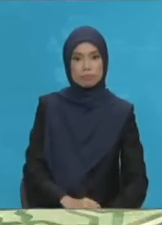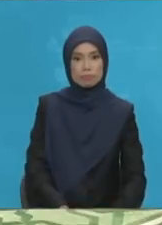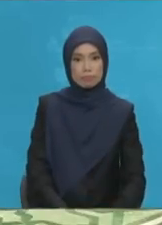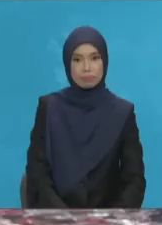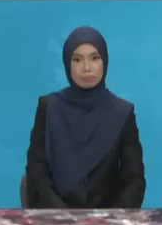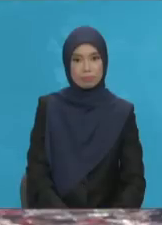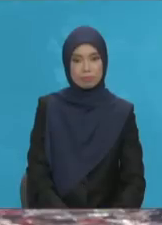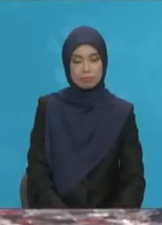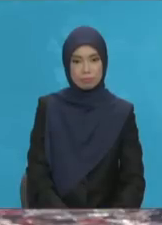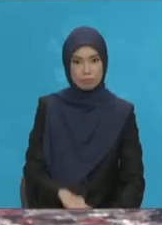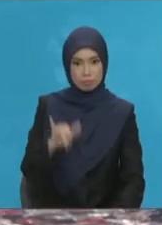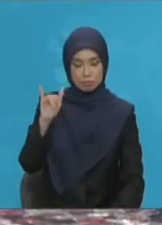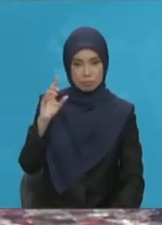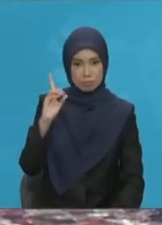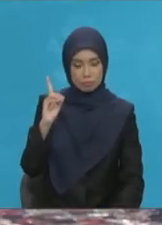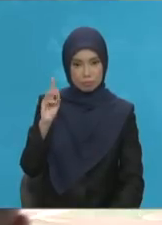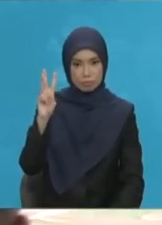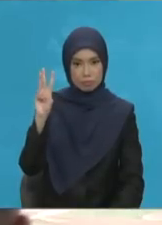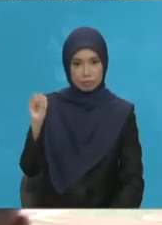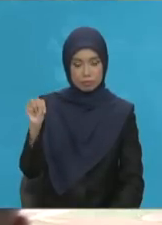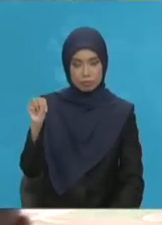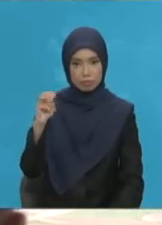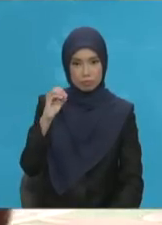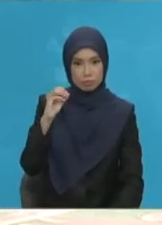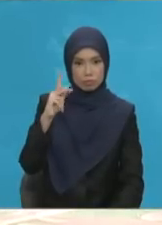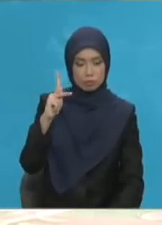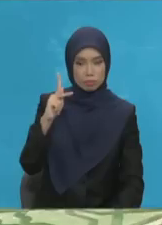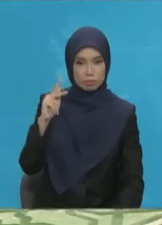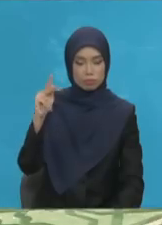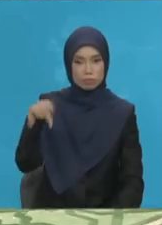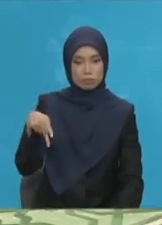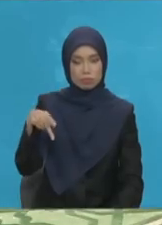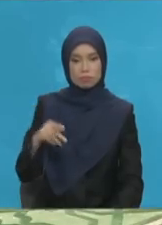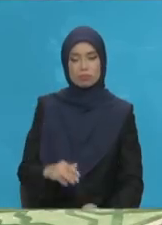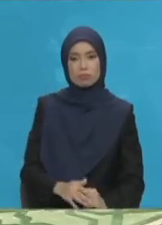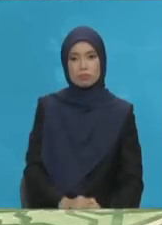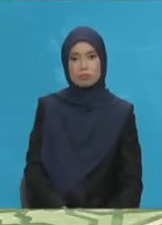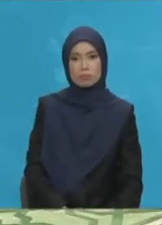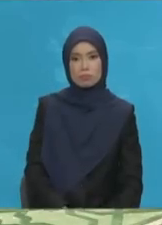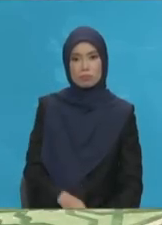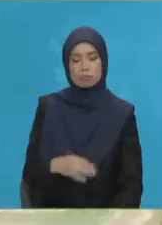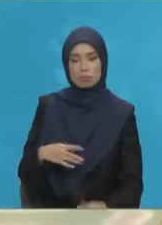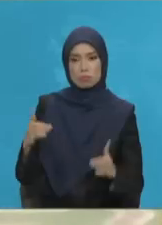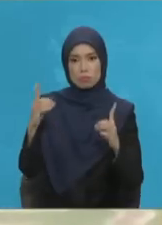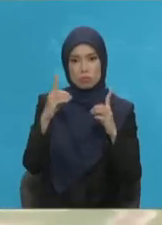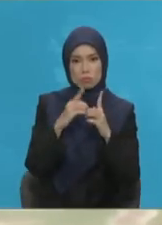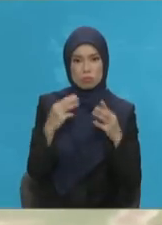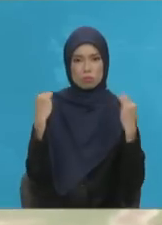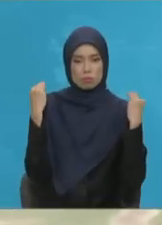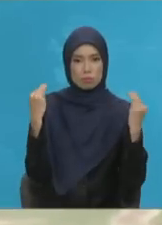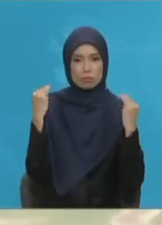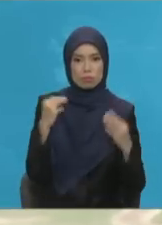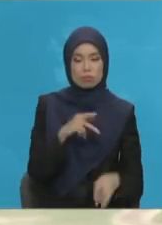yang dimuliakan bihan orang kaya Johan pahlawan Menghadap dan seterusnya menyembahkan kehadapan majelis